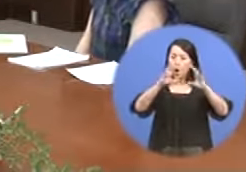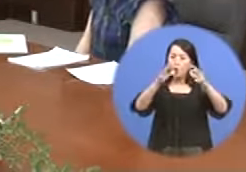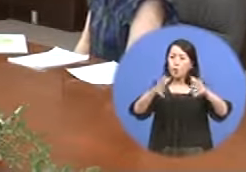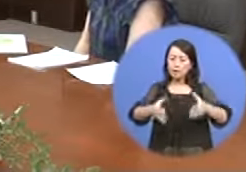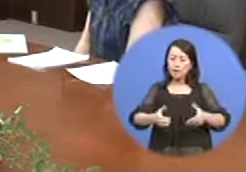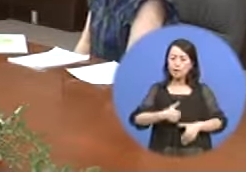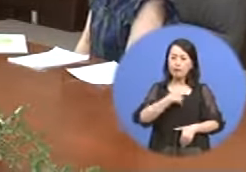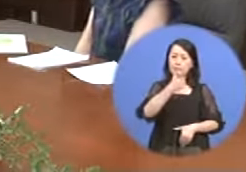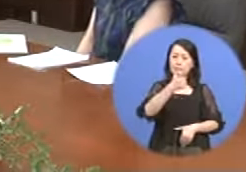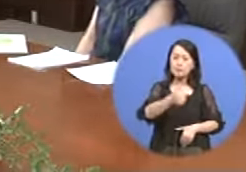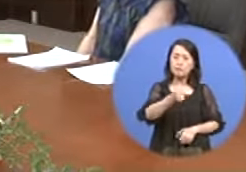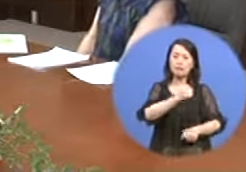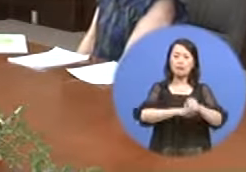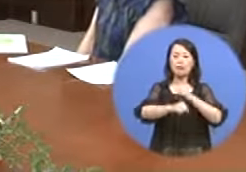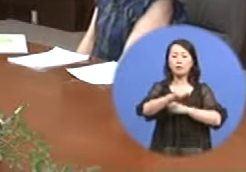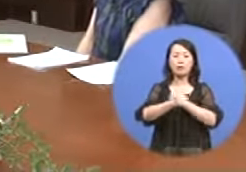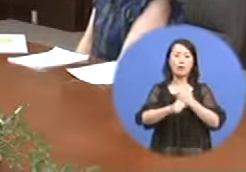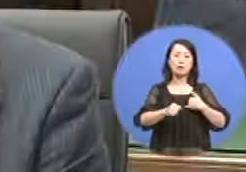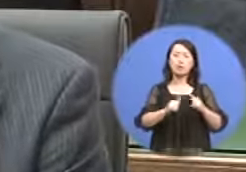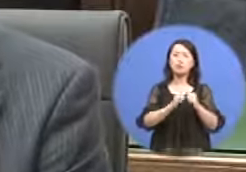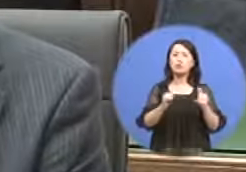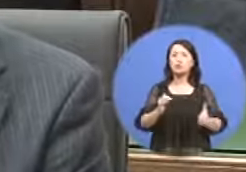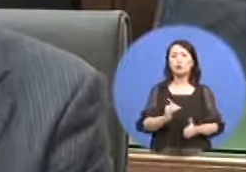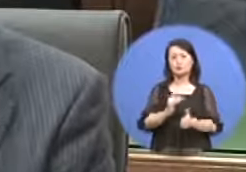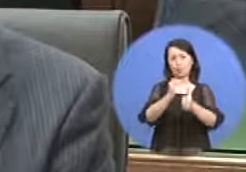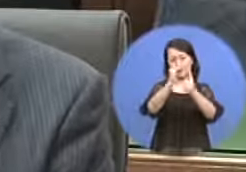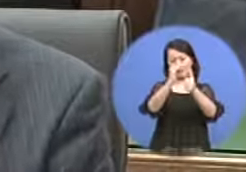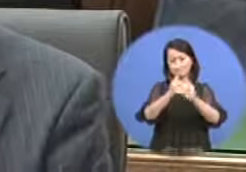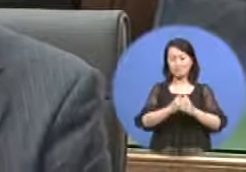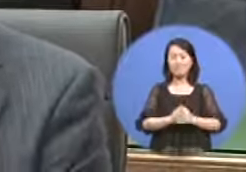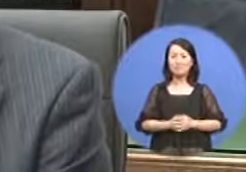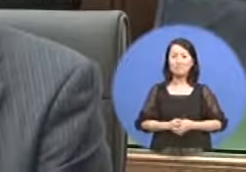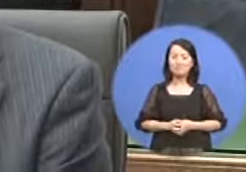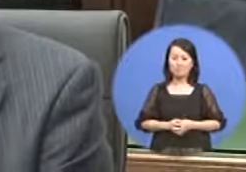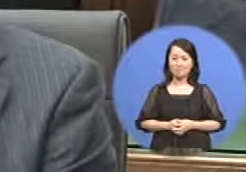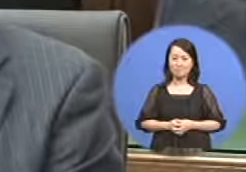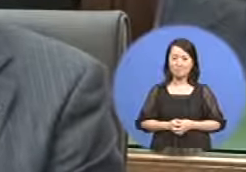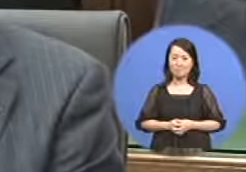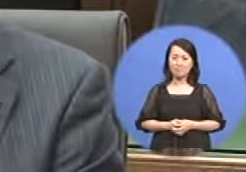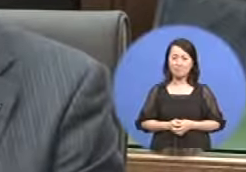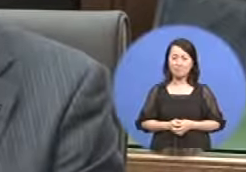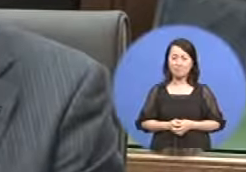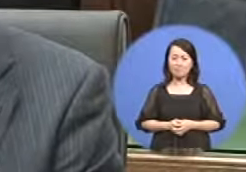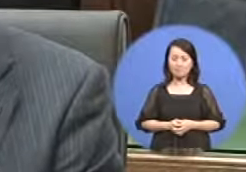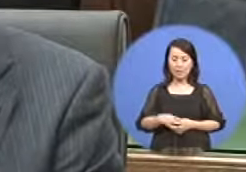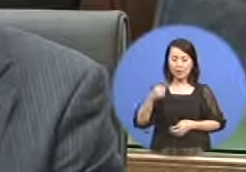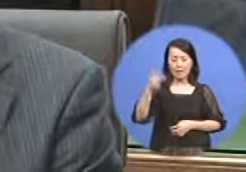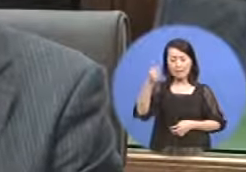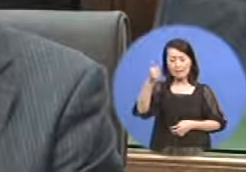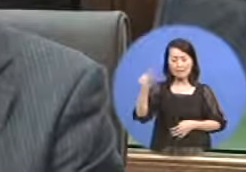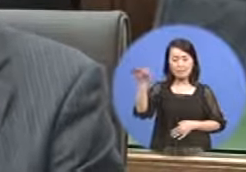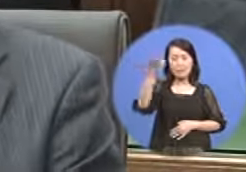最近大変、 そうですね、 大切になってきますね。 先生自体がやっぱりちょっと能力高くないといけないんで、